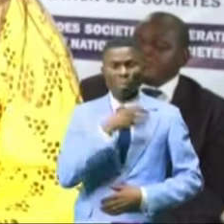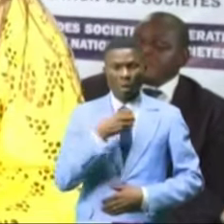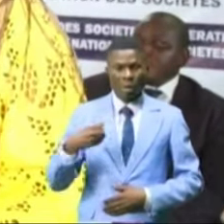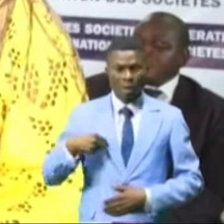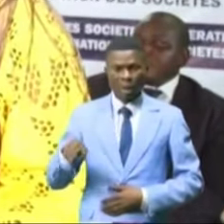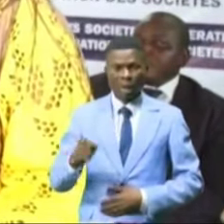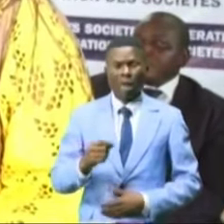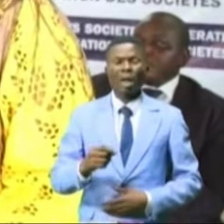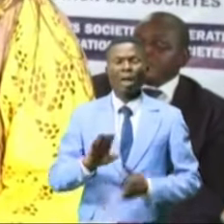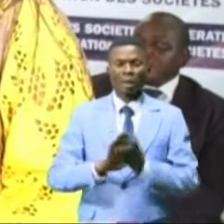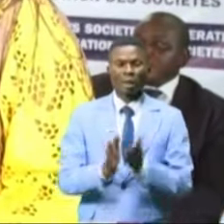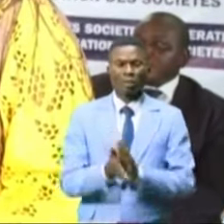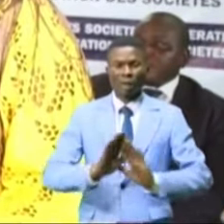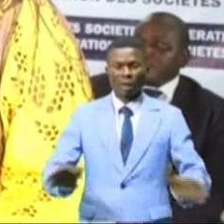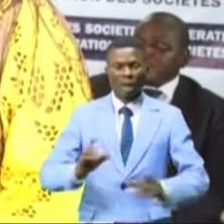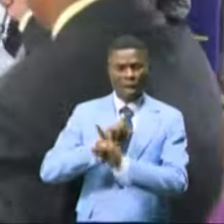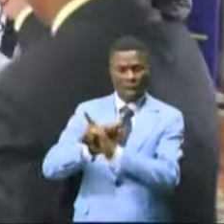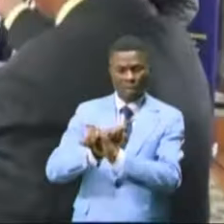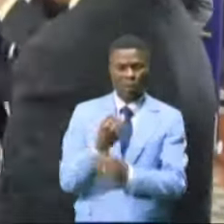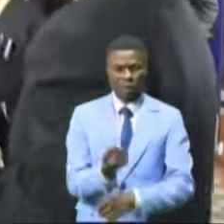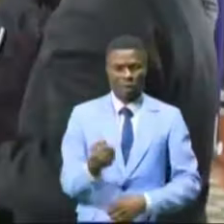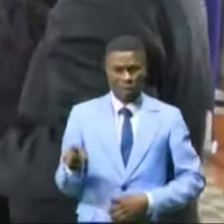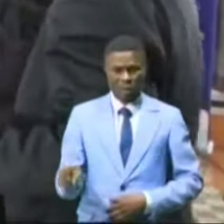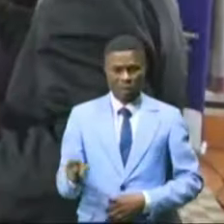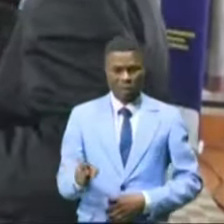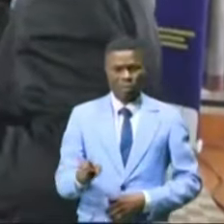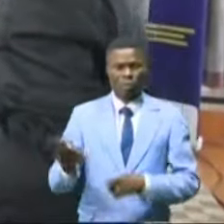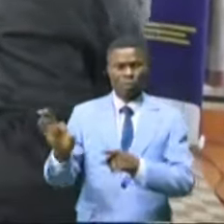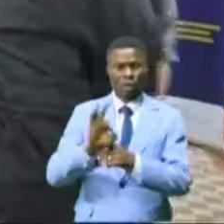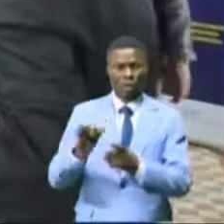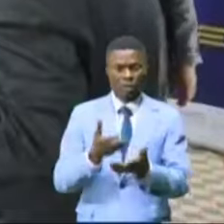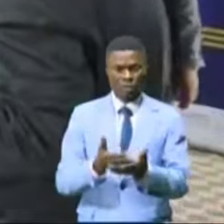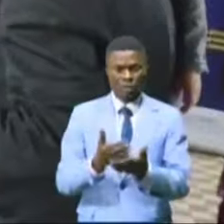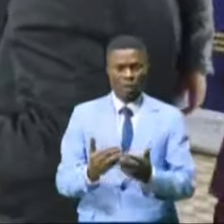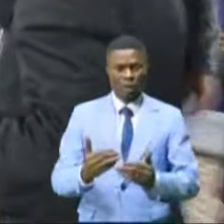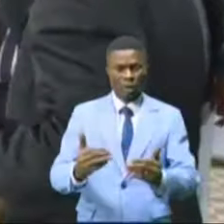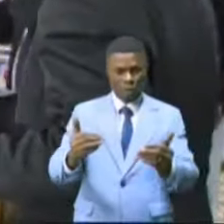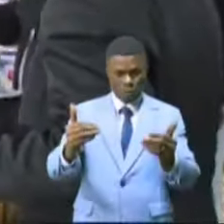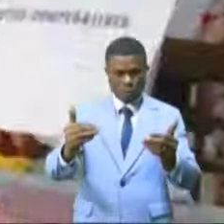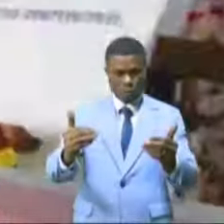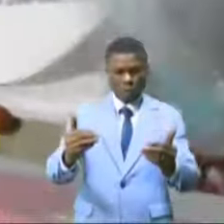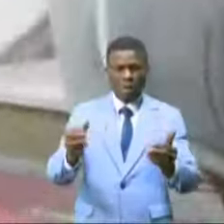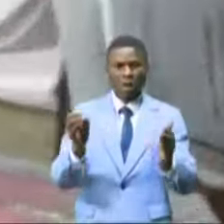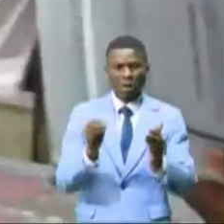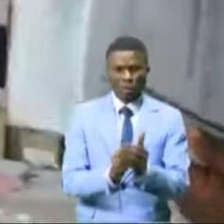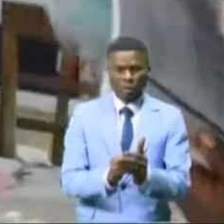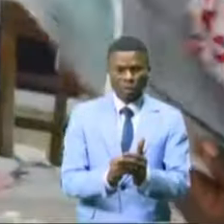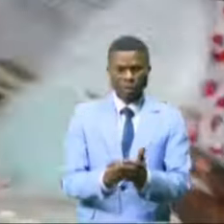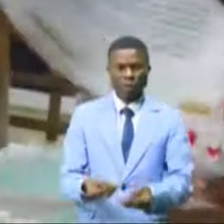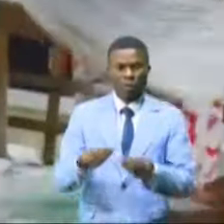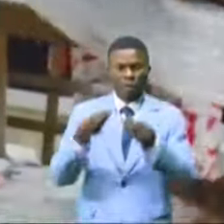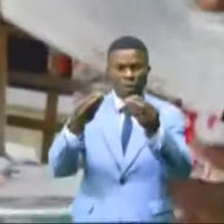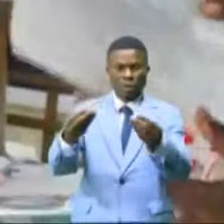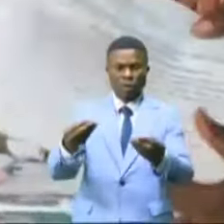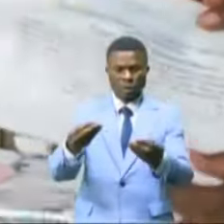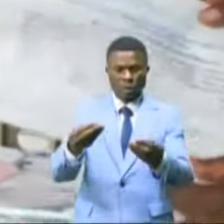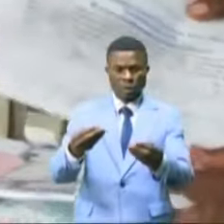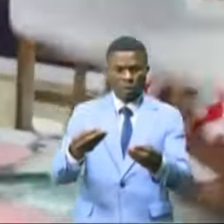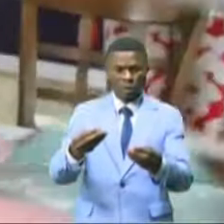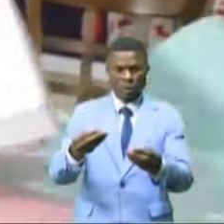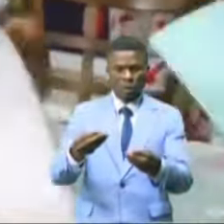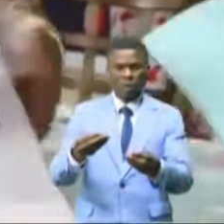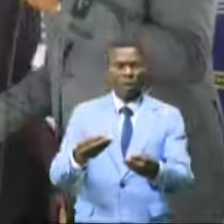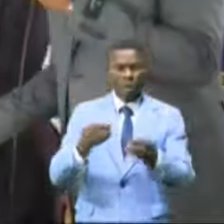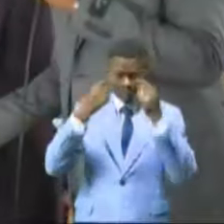capables de continuer à protéger leurs enfants. Ces assises vont à coup sûr permettre également de fournir, dans une